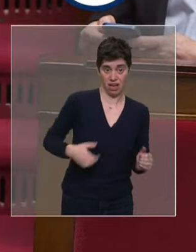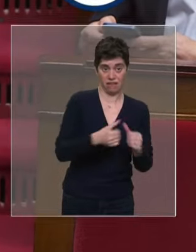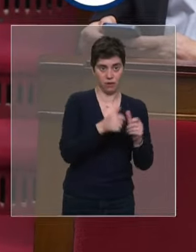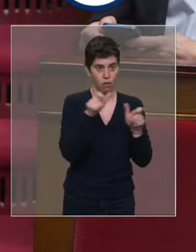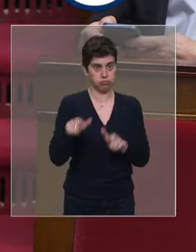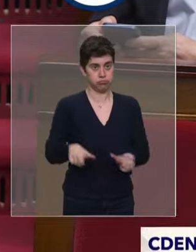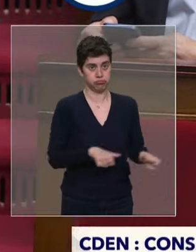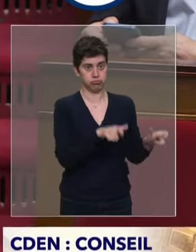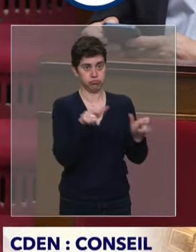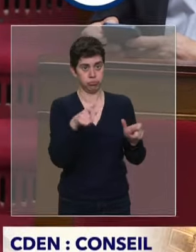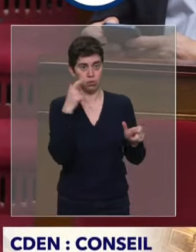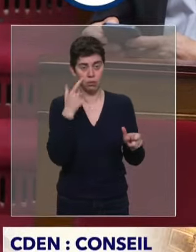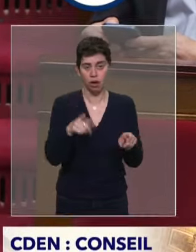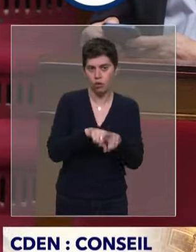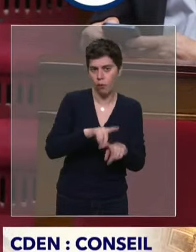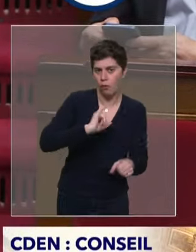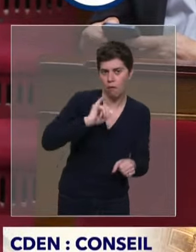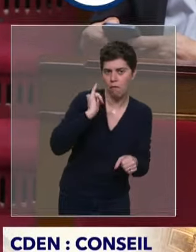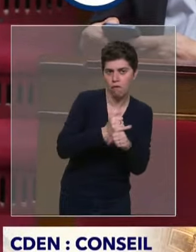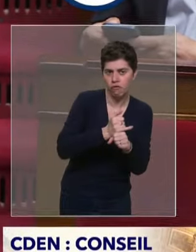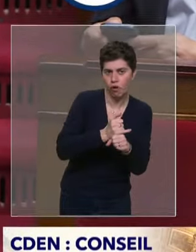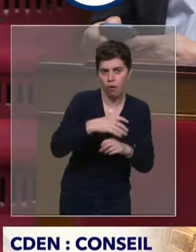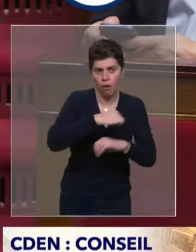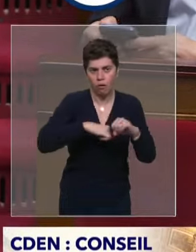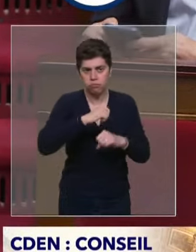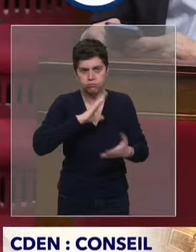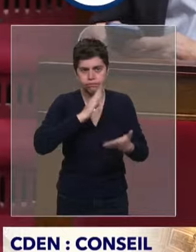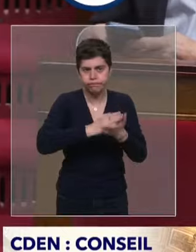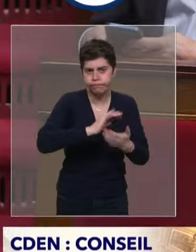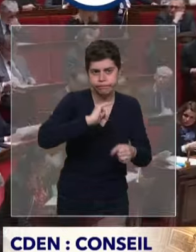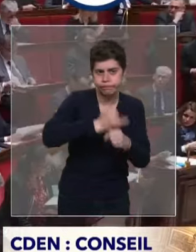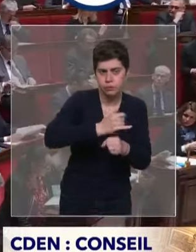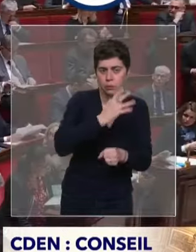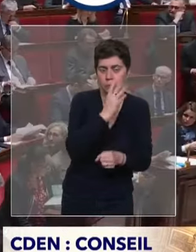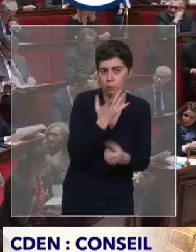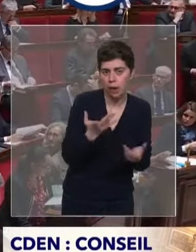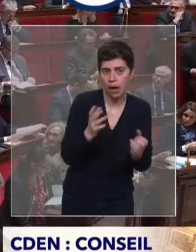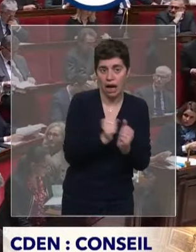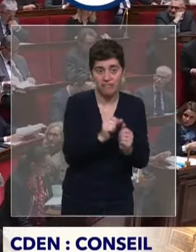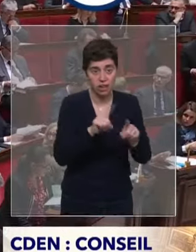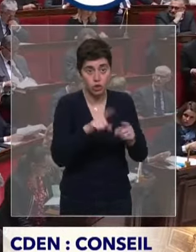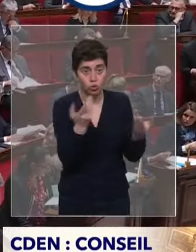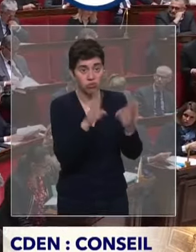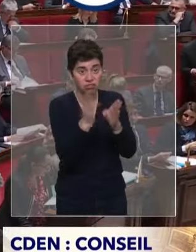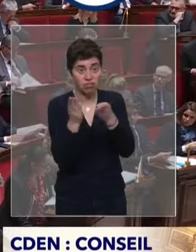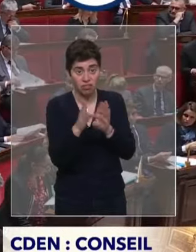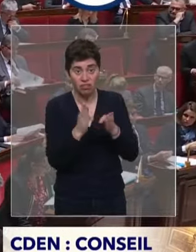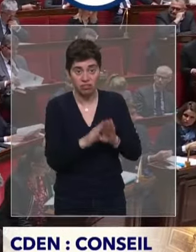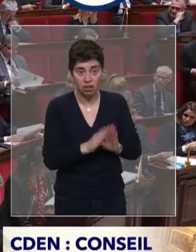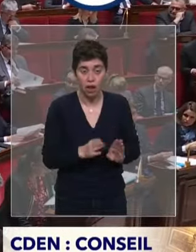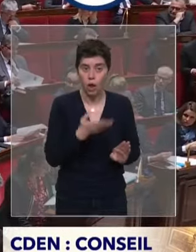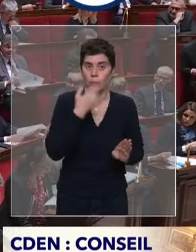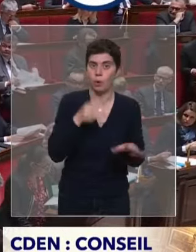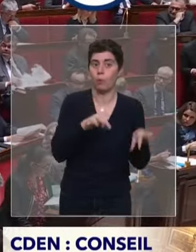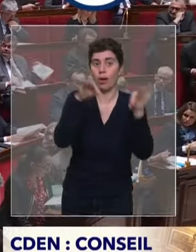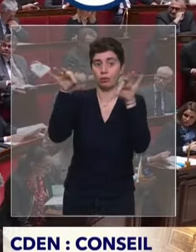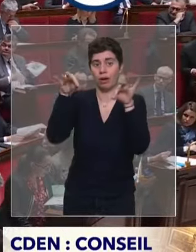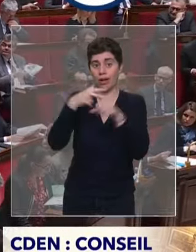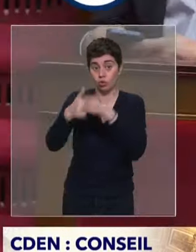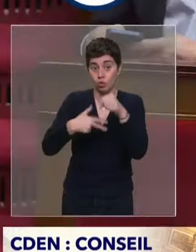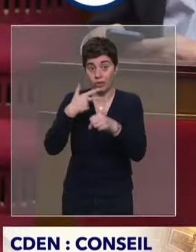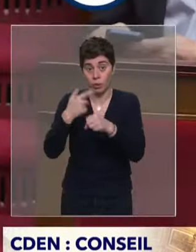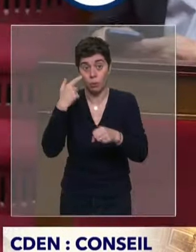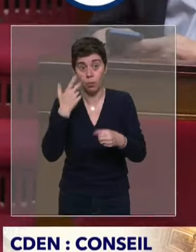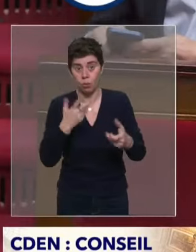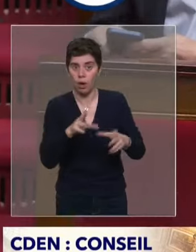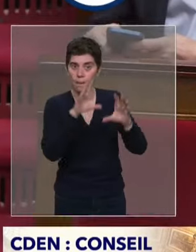à dépouiller nos élus locaux et nos territoires ruraux. Madame la Ministre, l'exigence d'un moratoire de 3 ans sur toute nouvelle suppression de postes monte aujourd'hui dans